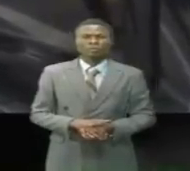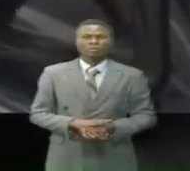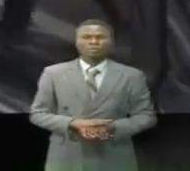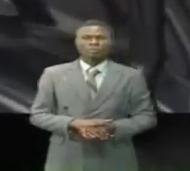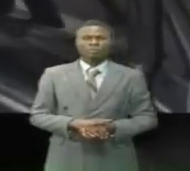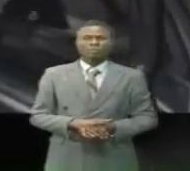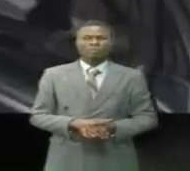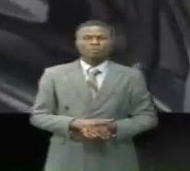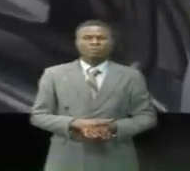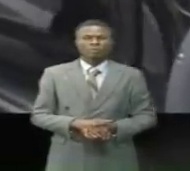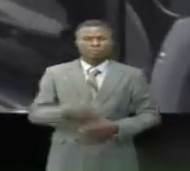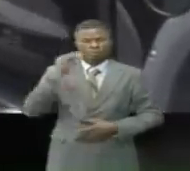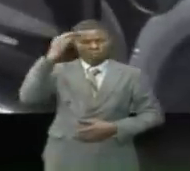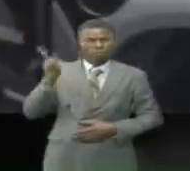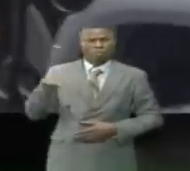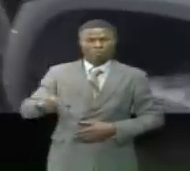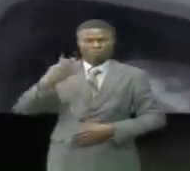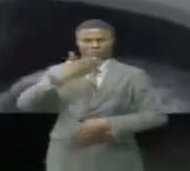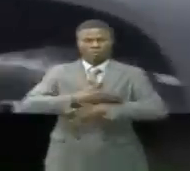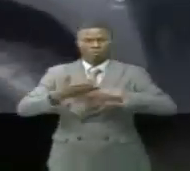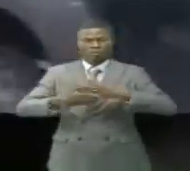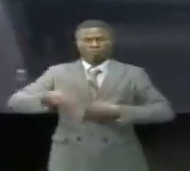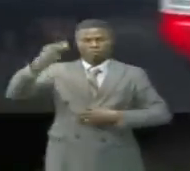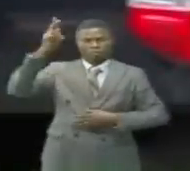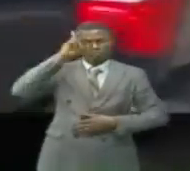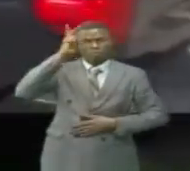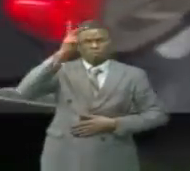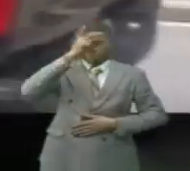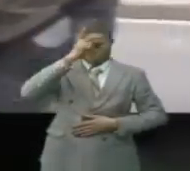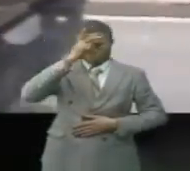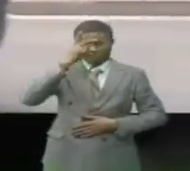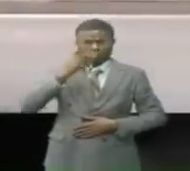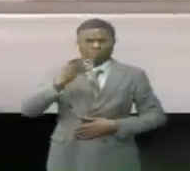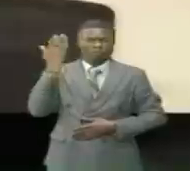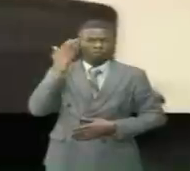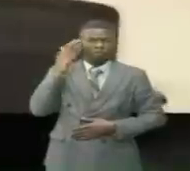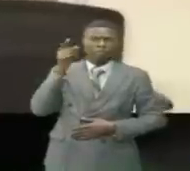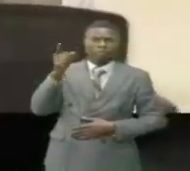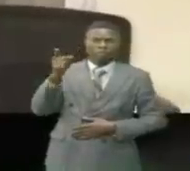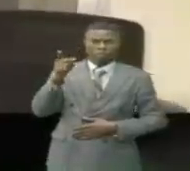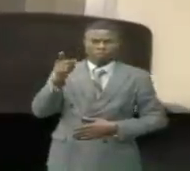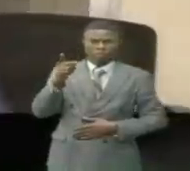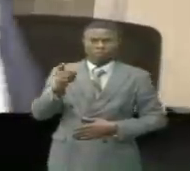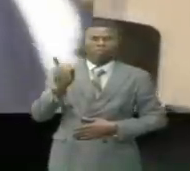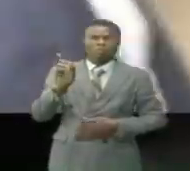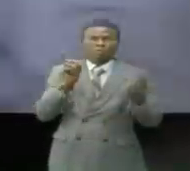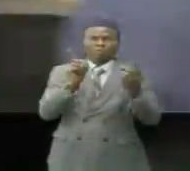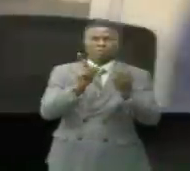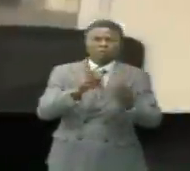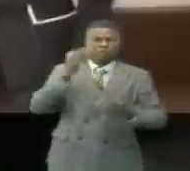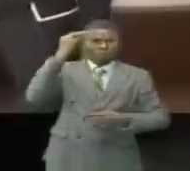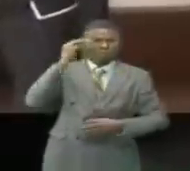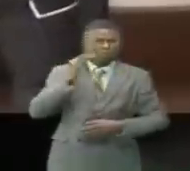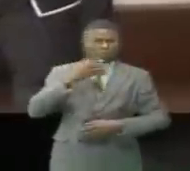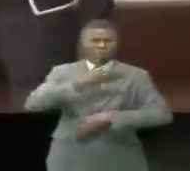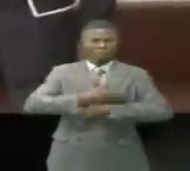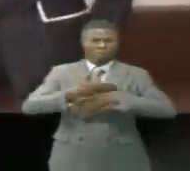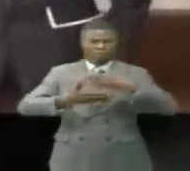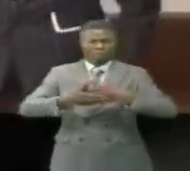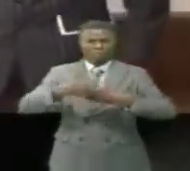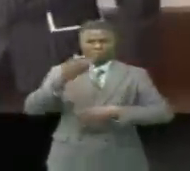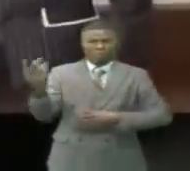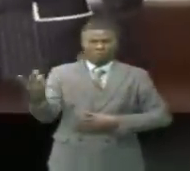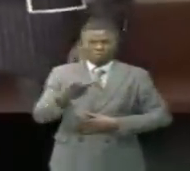à Kinshasa, le ministre provincial des Infrastructures du Haut-Katanga, Miguel Kateb Kachal, a été l'hôte du ministre d'État des ITP, Alexis